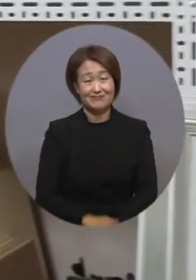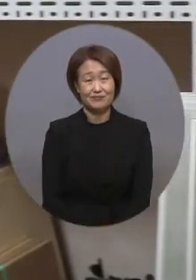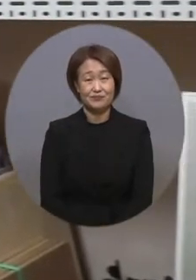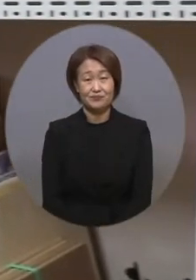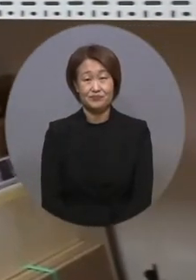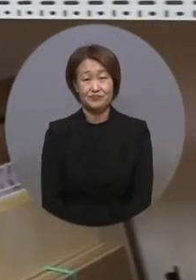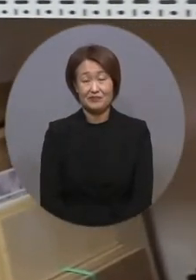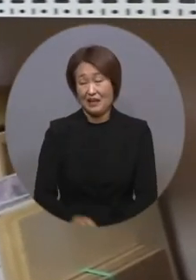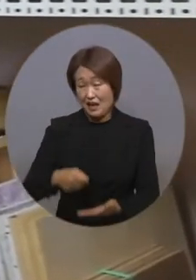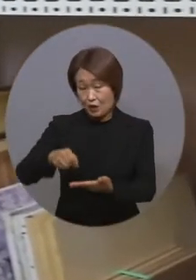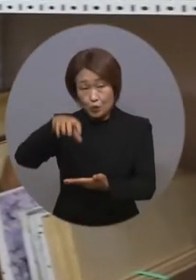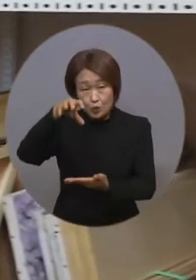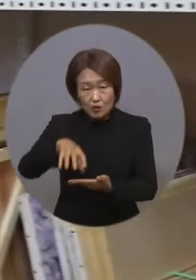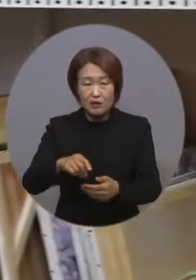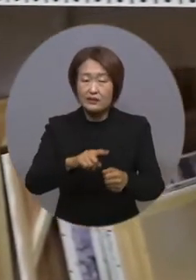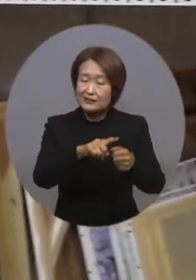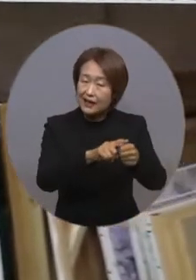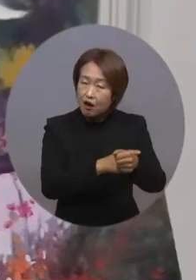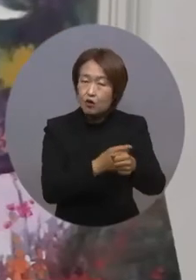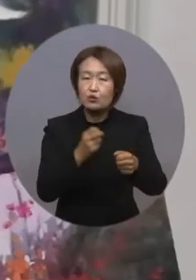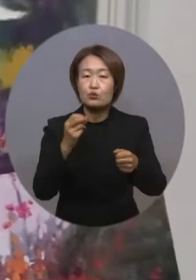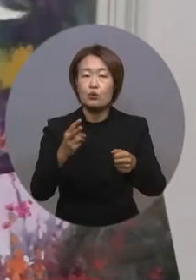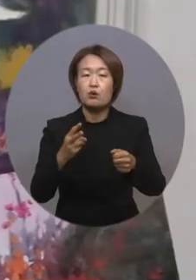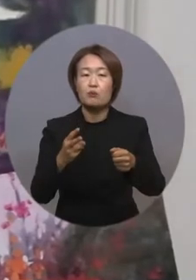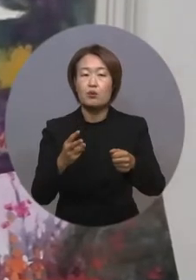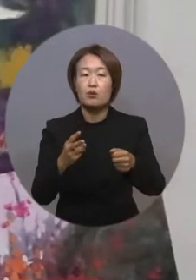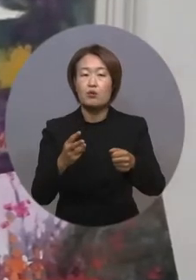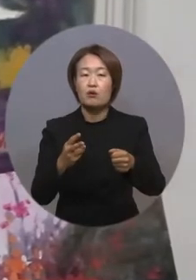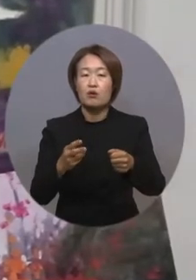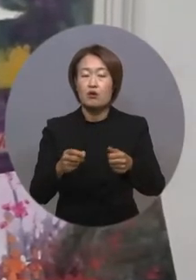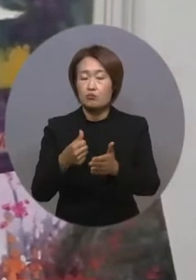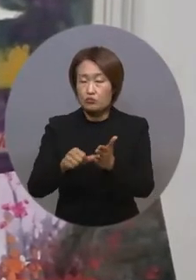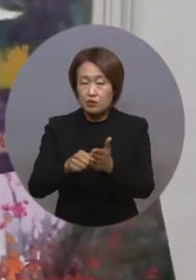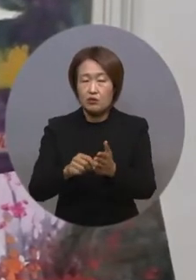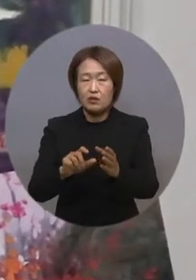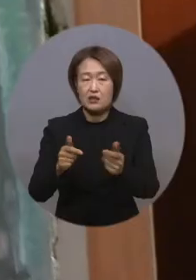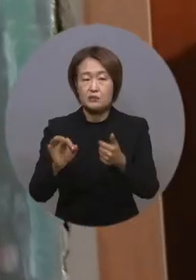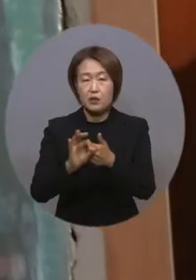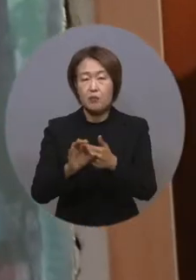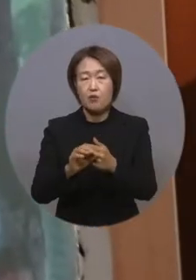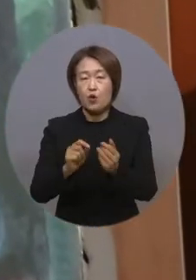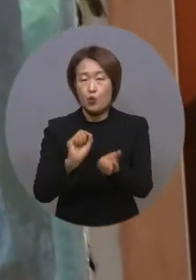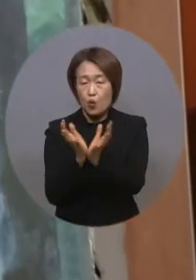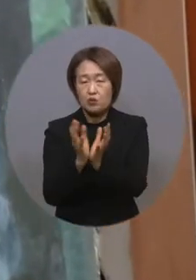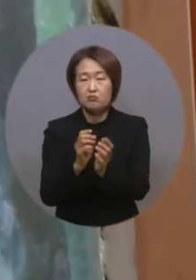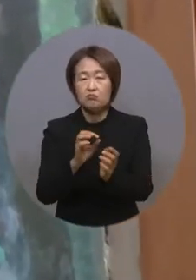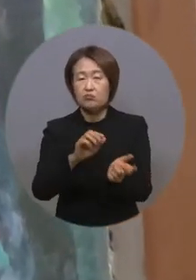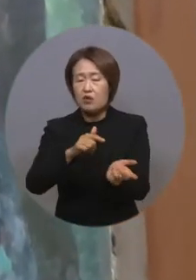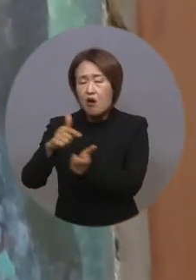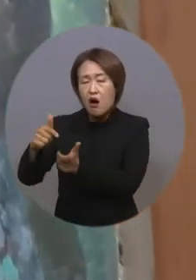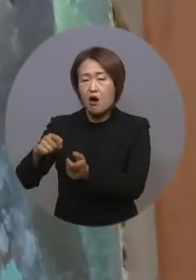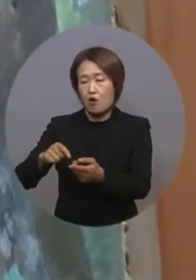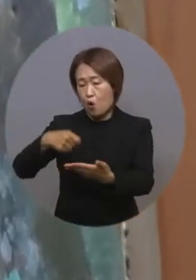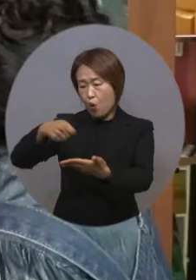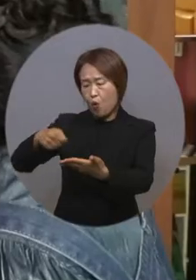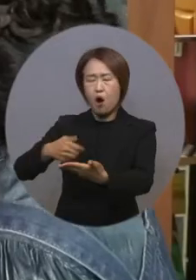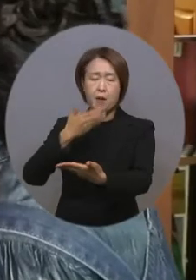작업실에는 자연과 풍경뿐 아니라 소재와 화풍이 다른 작품들도 한자리에서 감상할 수